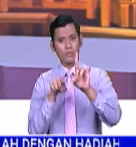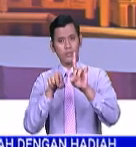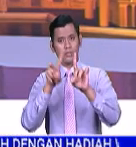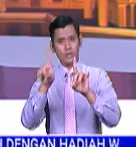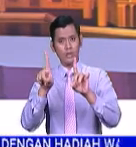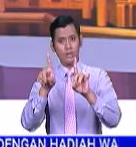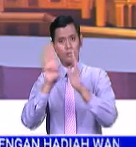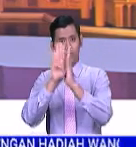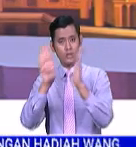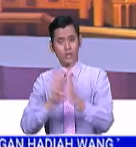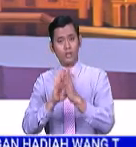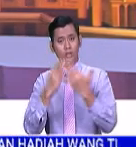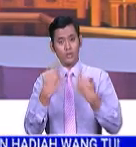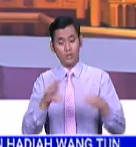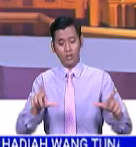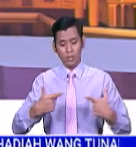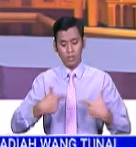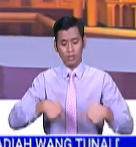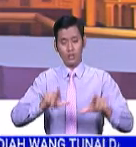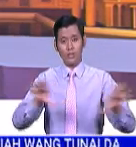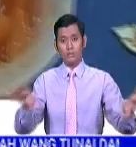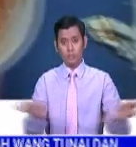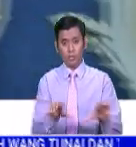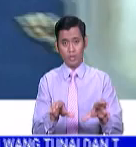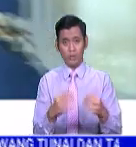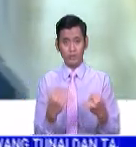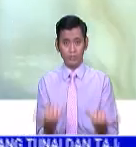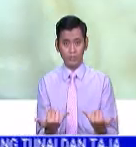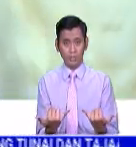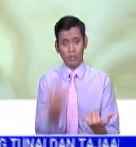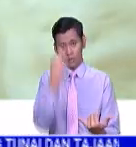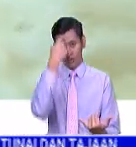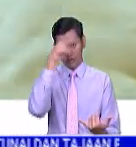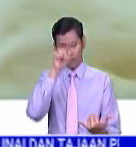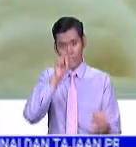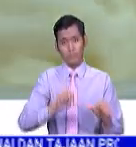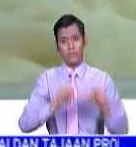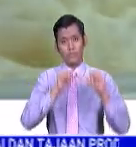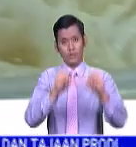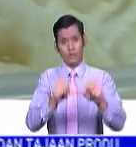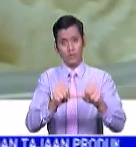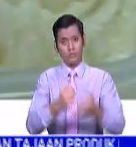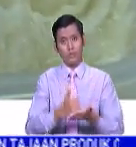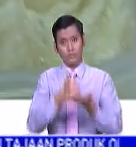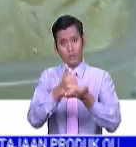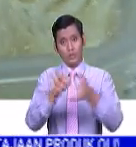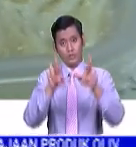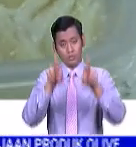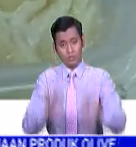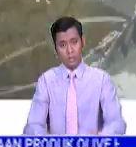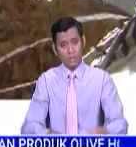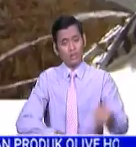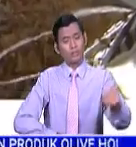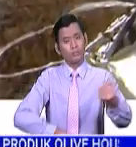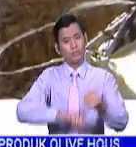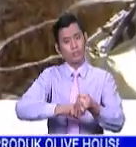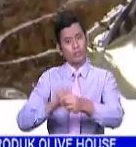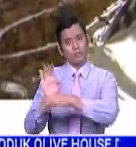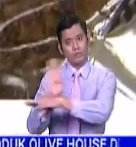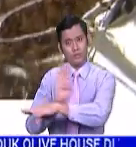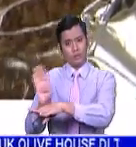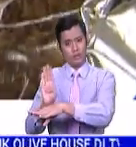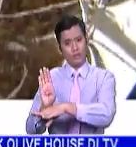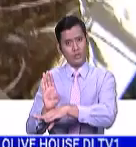Bino Ringgit telah dilaksanakan Oh iya bagi meneruskan agenda membantu raya dan menyokong penjagaan